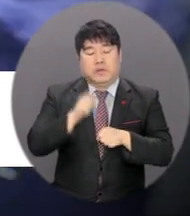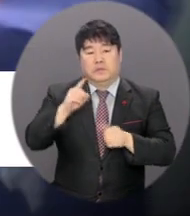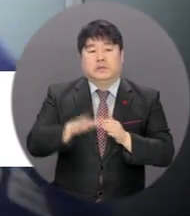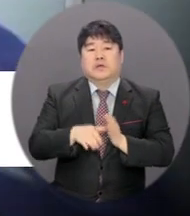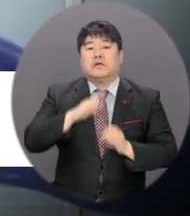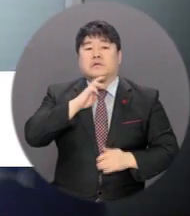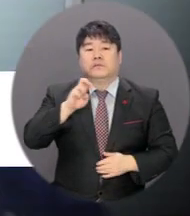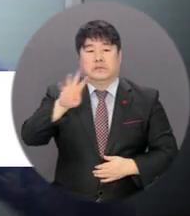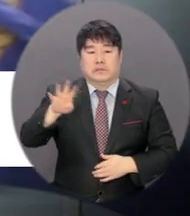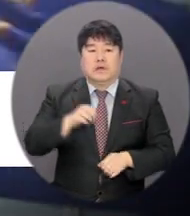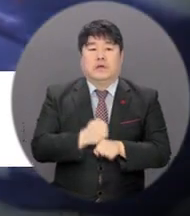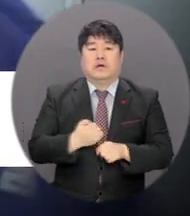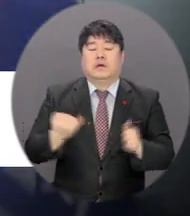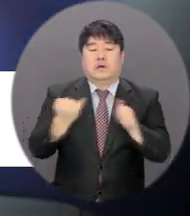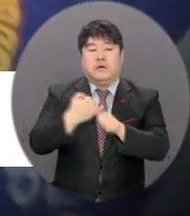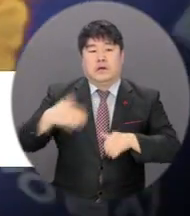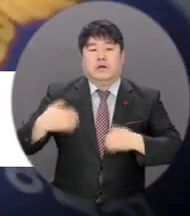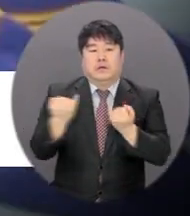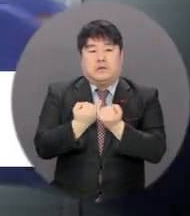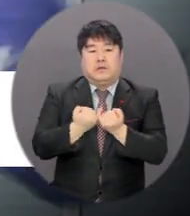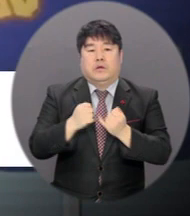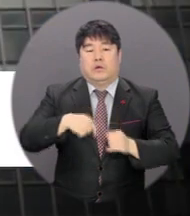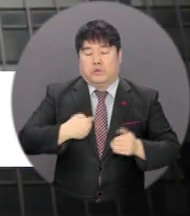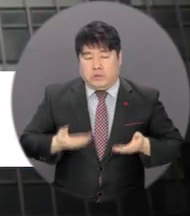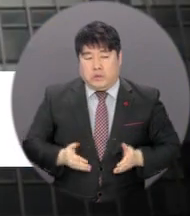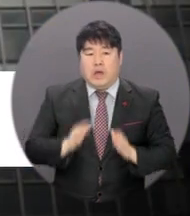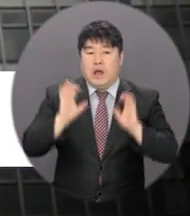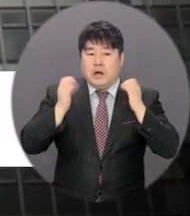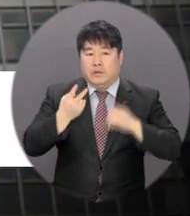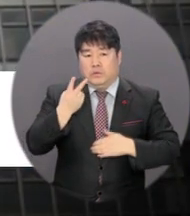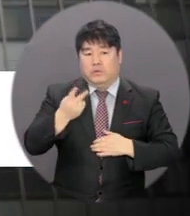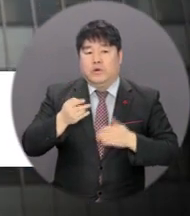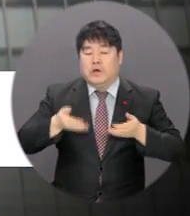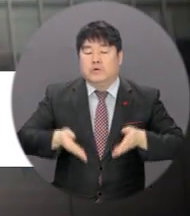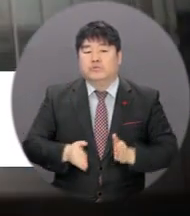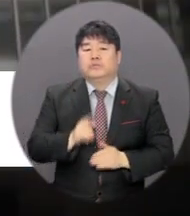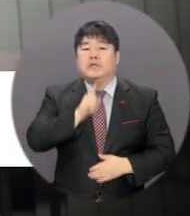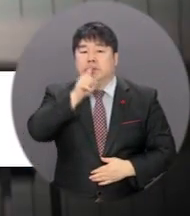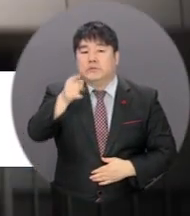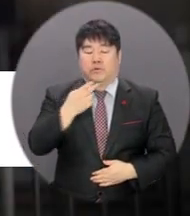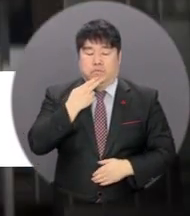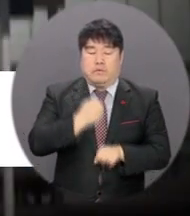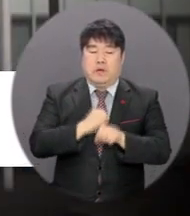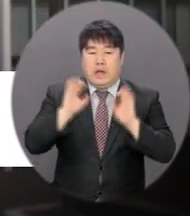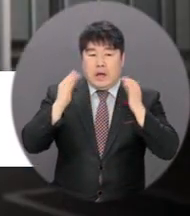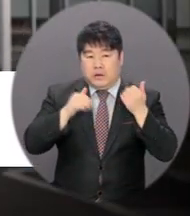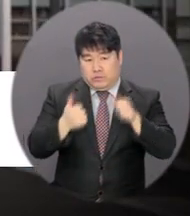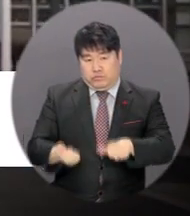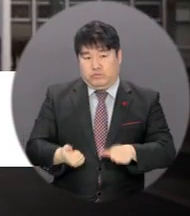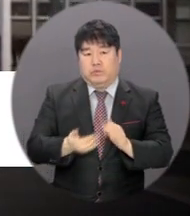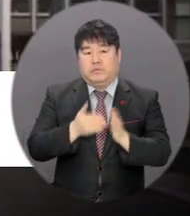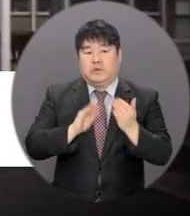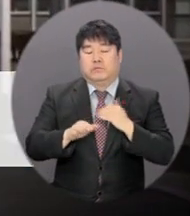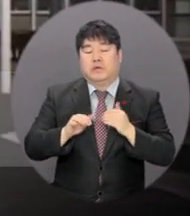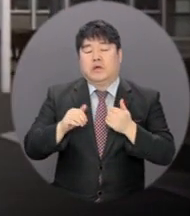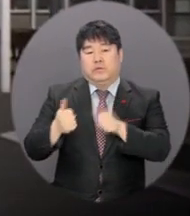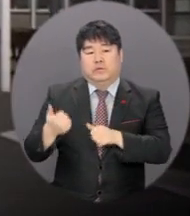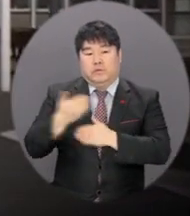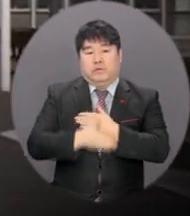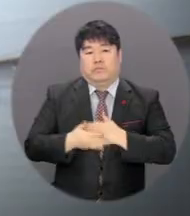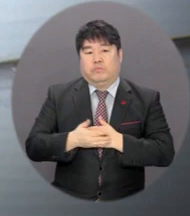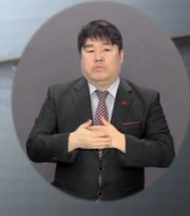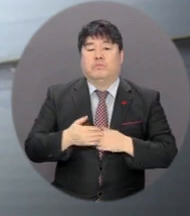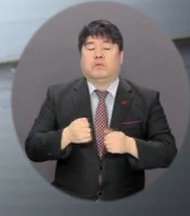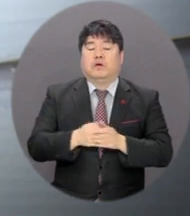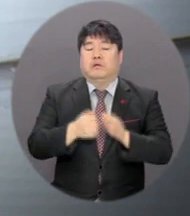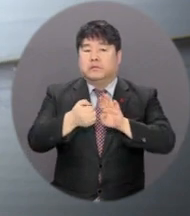당시 34살 미혼모가 혼자 출산한 신생아 2명의 출생신고를 하지 않고 아기가 사망한 뒤 시신을 여러 해 동안